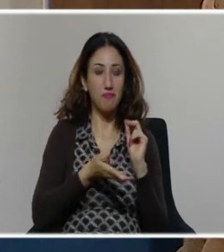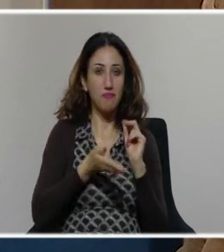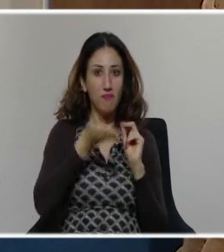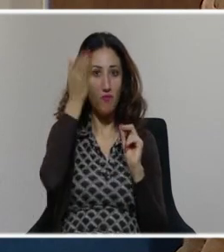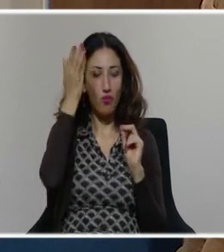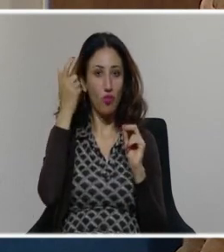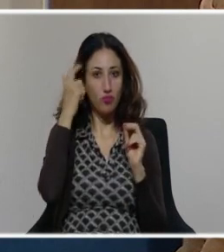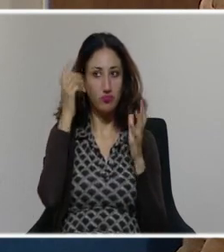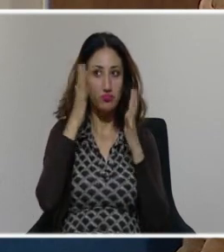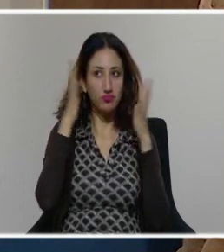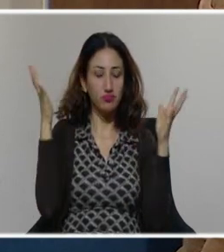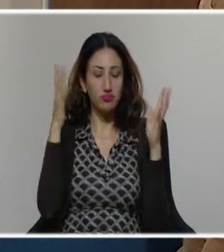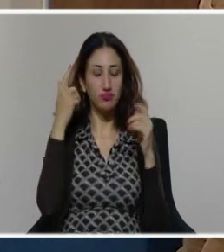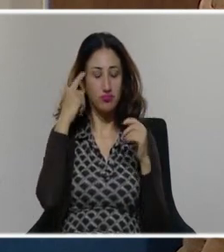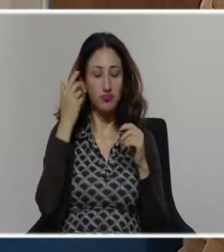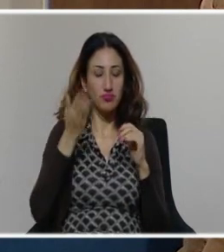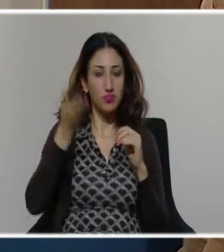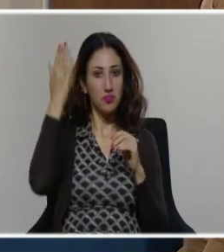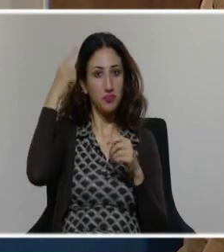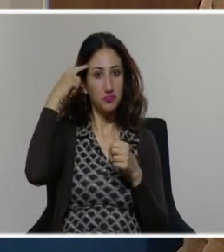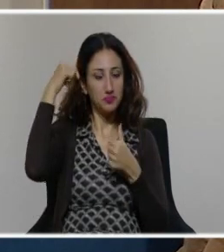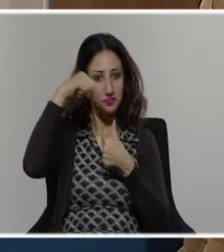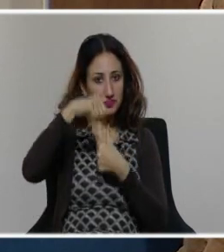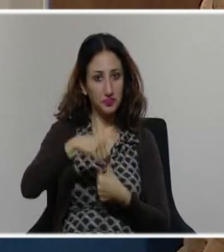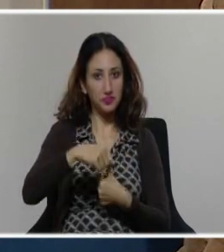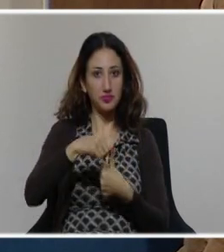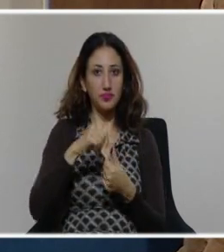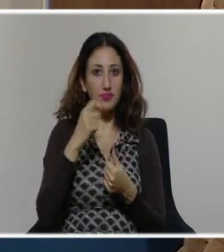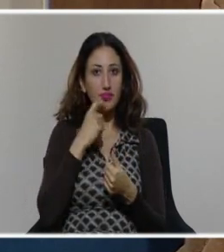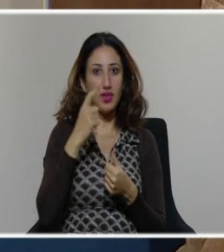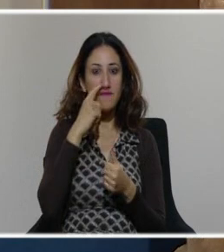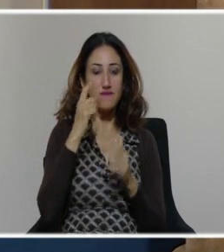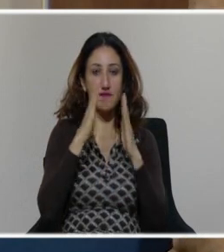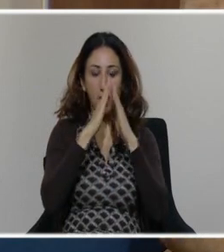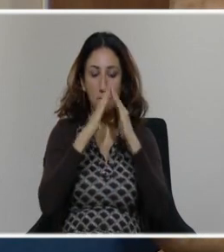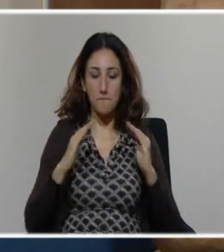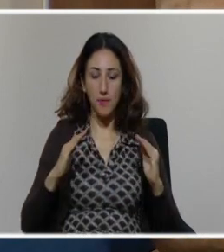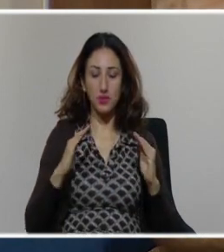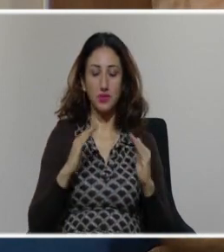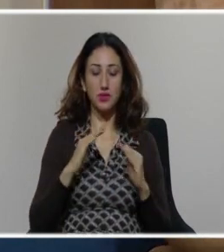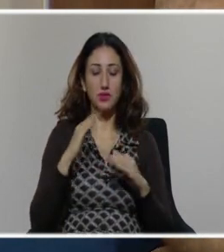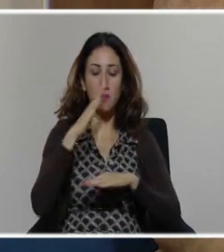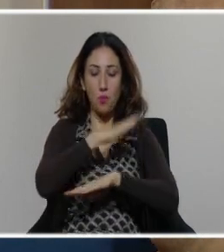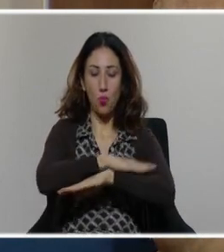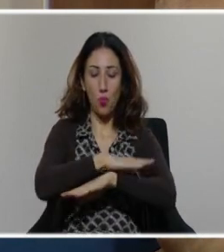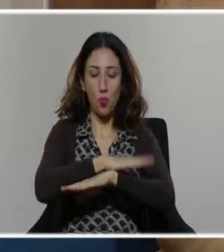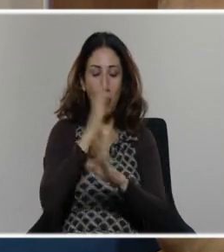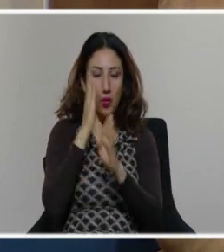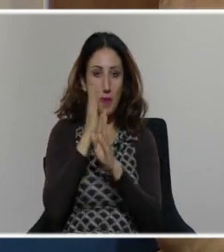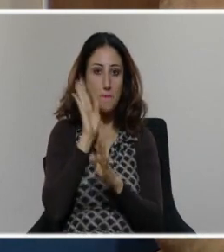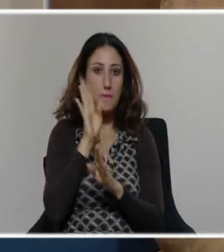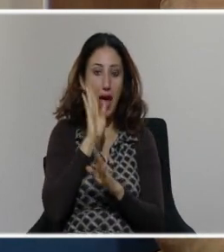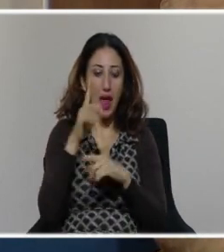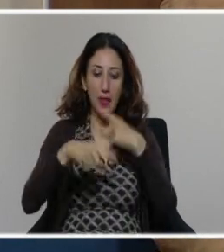احد الرموز الكبيره في الفن المصري. صحيح. احد الفنانين المحترمين اللي بيعلموا